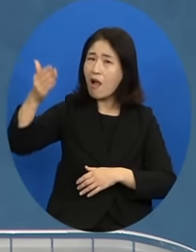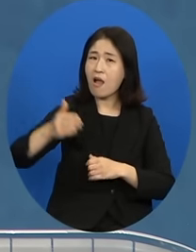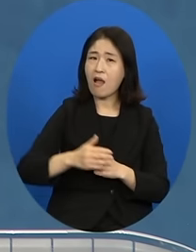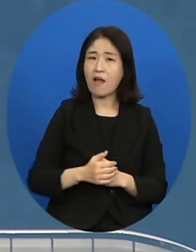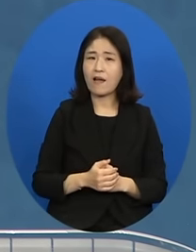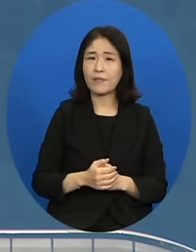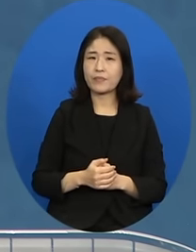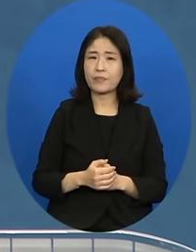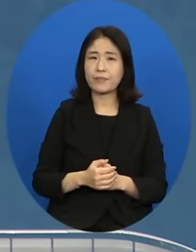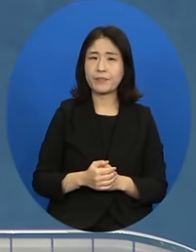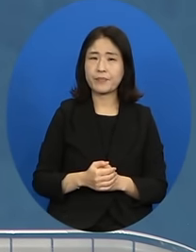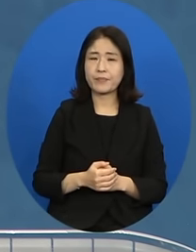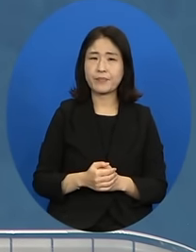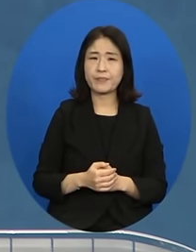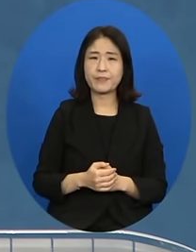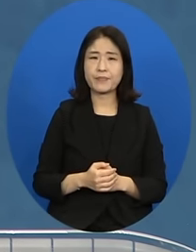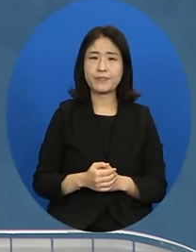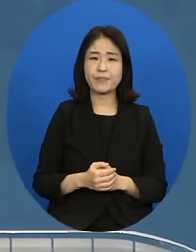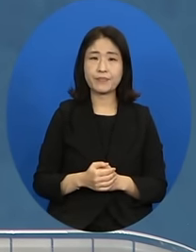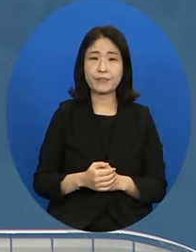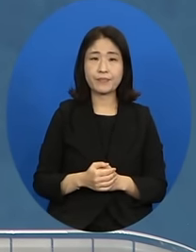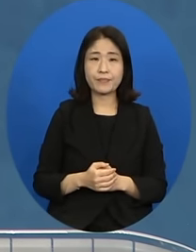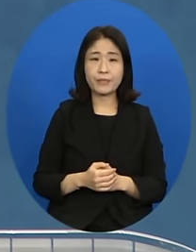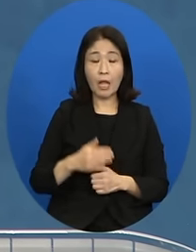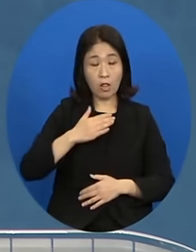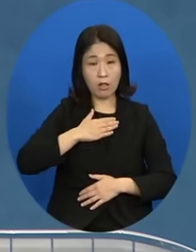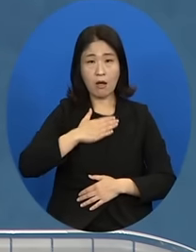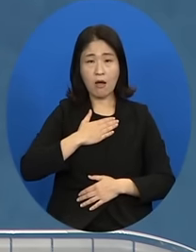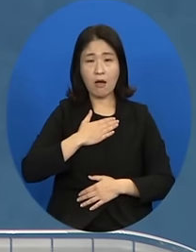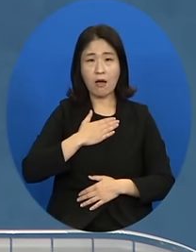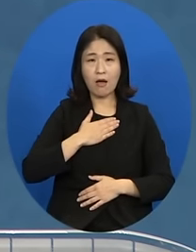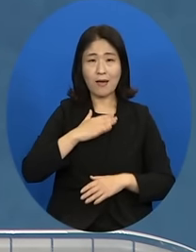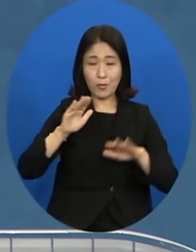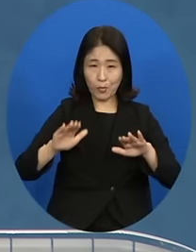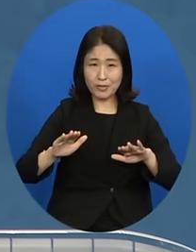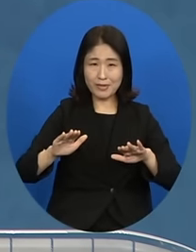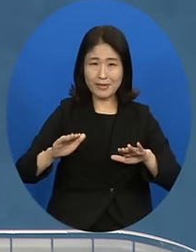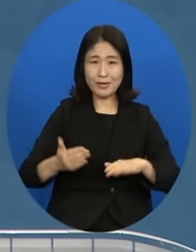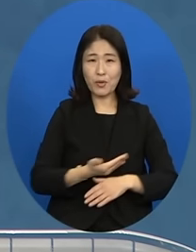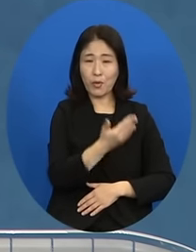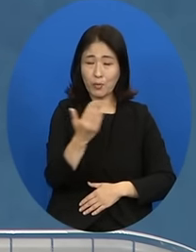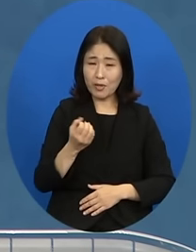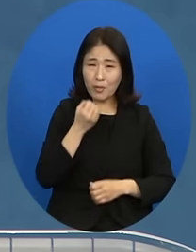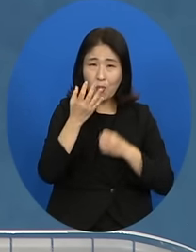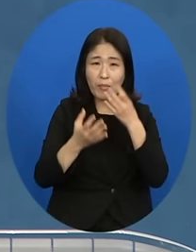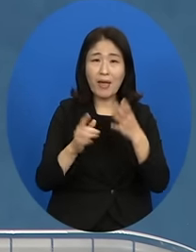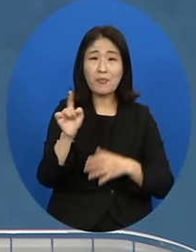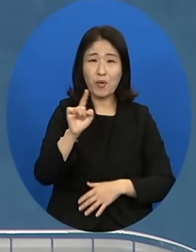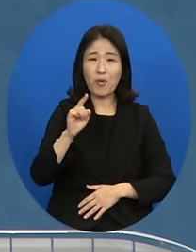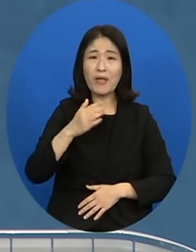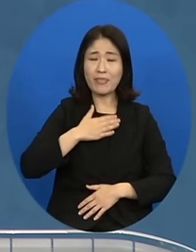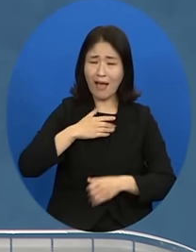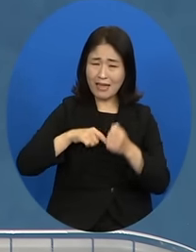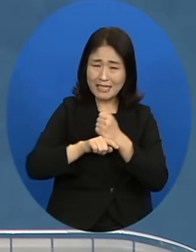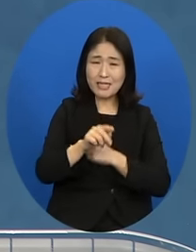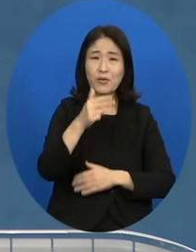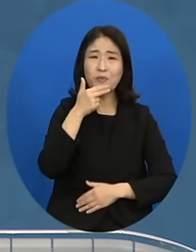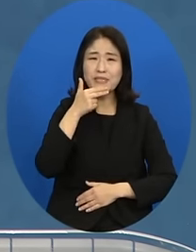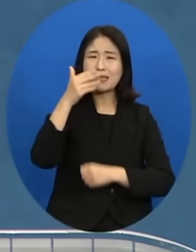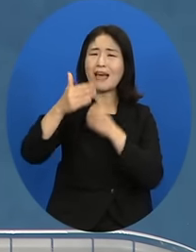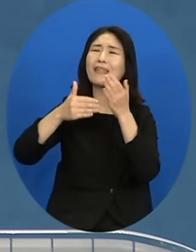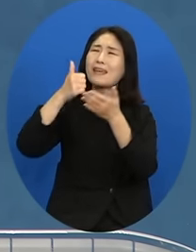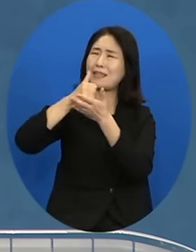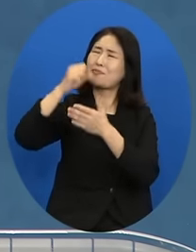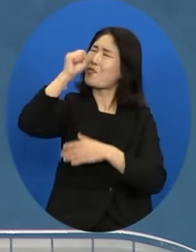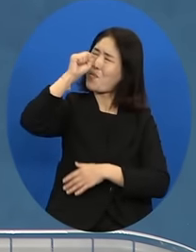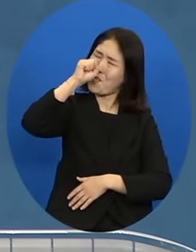그렇게 비아냥거려요. 그런데 여러분, 저는 오늘 여러분 앞에서 고백하고 싶어요. 저는 까닭 없이 하나님이